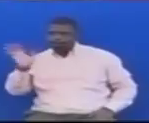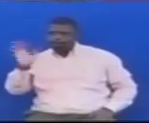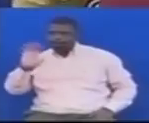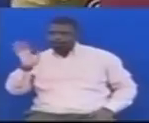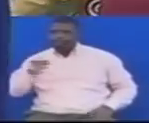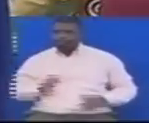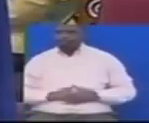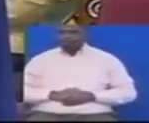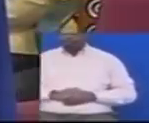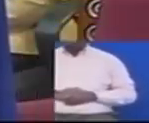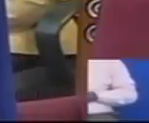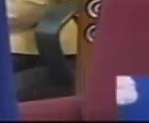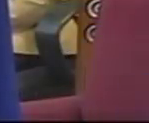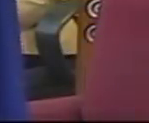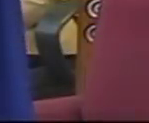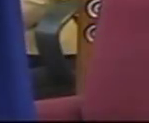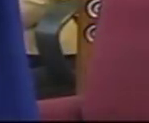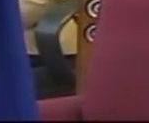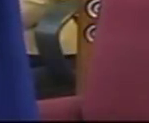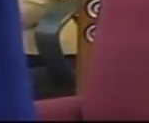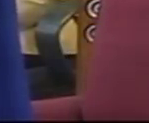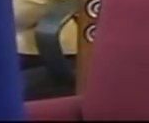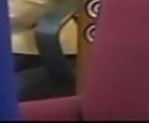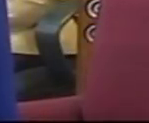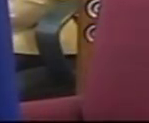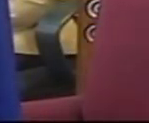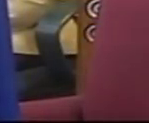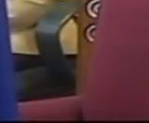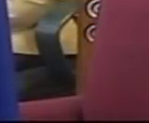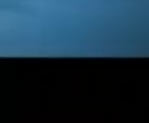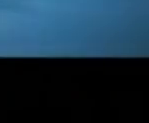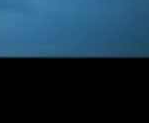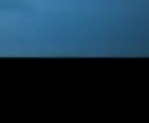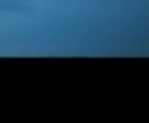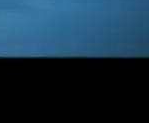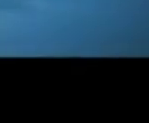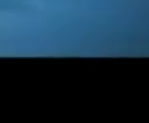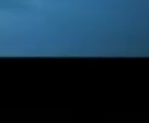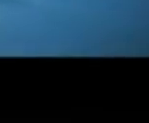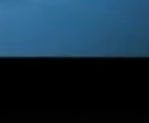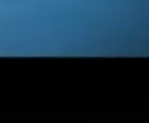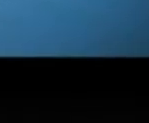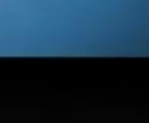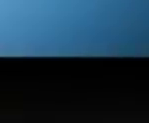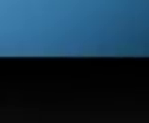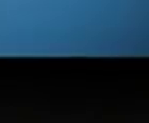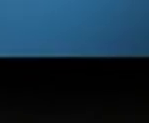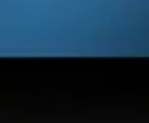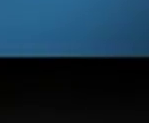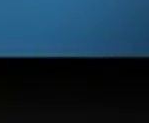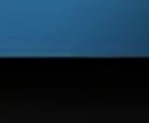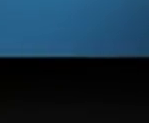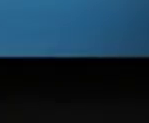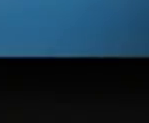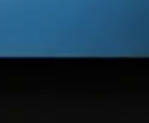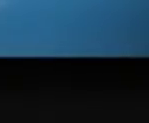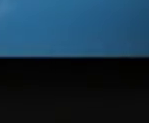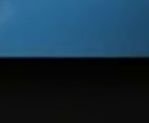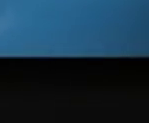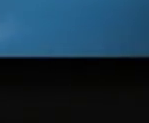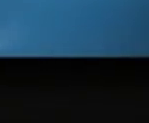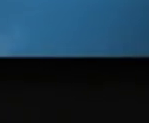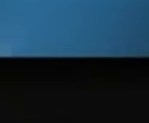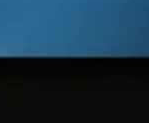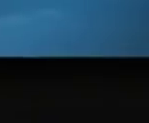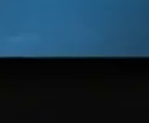katika swala zima la majadiliano ama mazungumzo ya asubuhi ambayo yamefanyika hapa, lakini pia